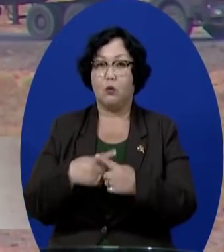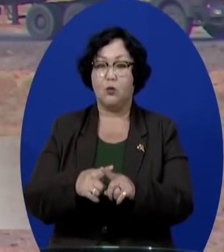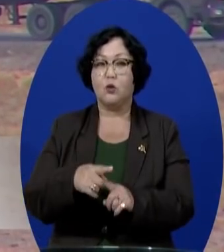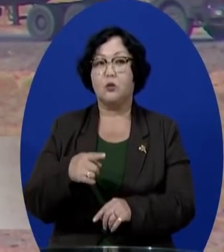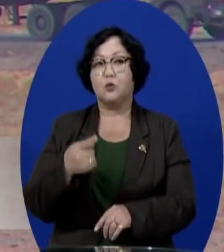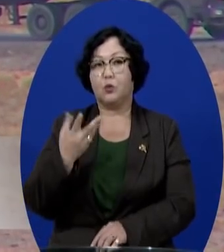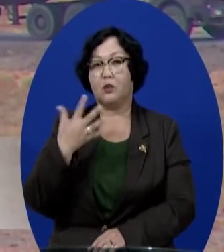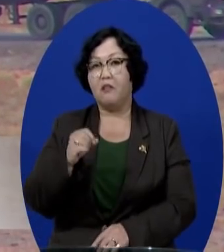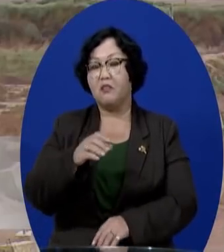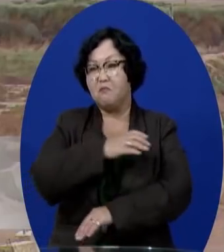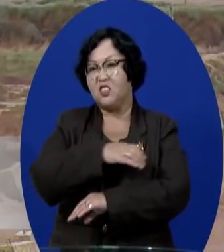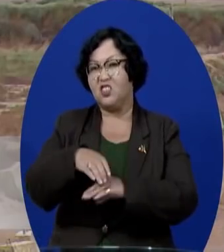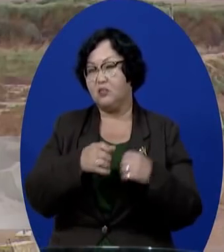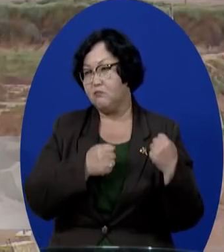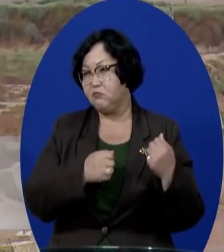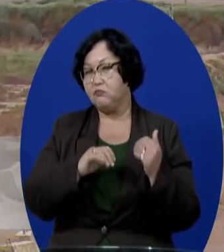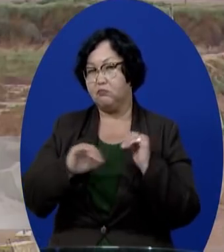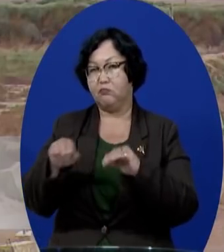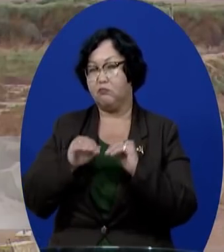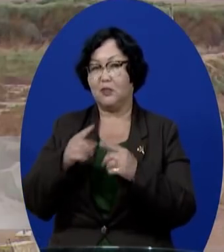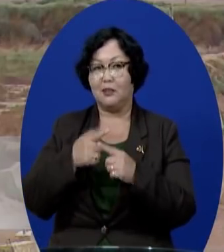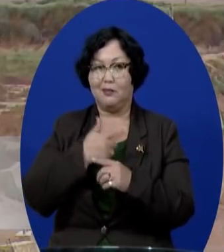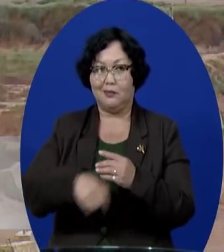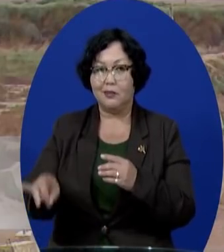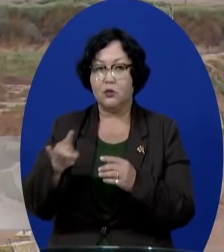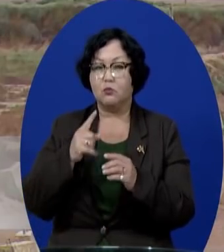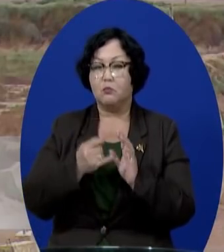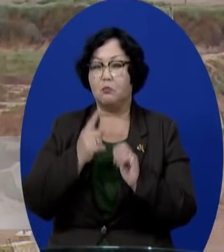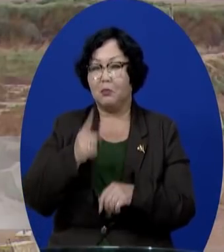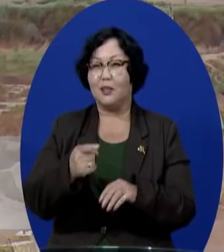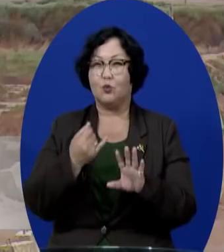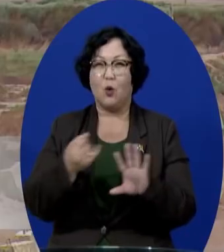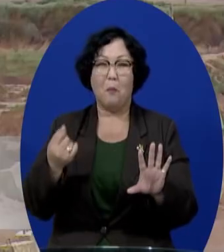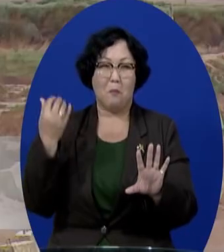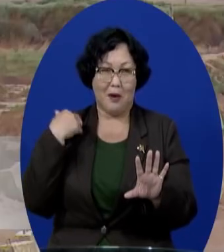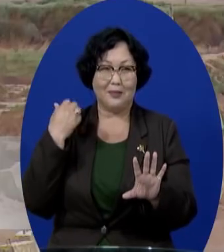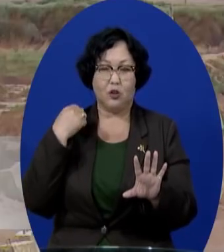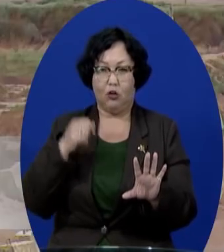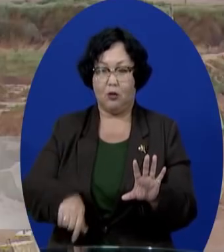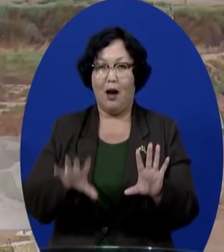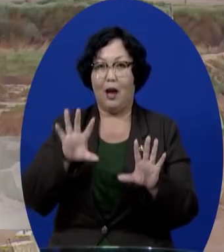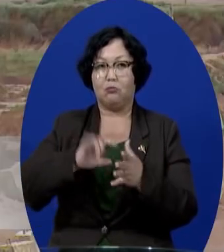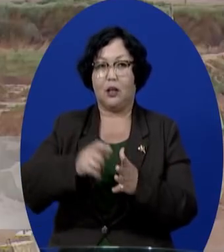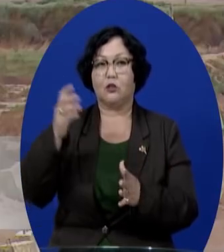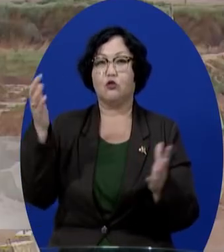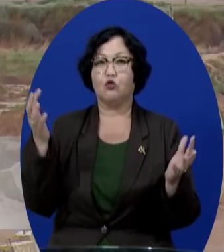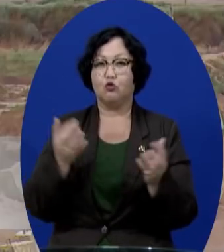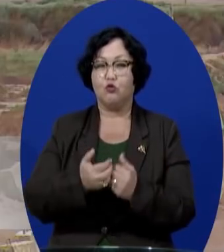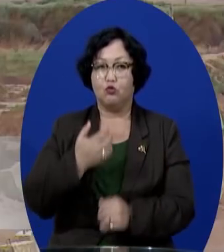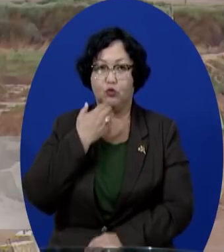150 автомашин хил нэвтэрсэн байна. Цагтаа өдөрт 1600 гаруй нүүрс тээврийн автомашин гардаг байсан нь даруй 10 дахин буураад байна.